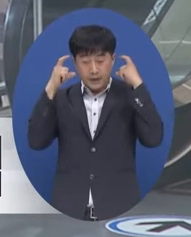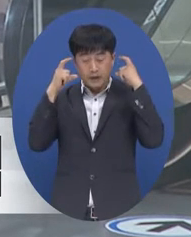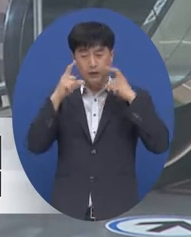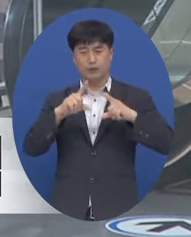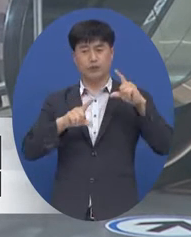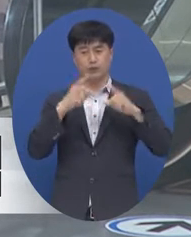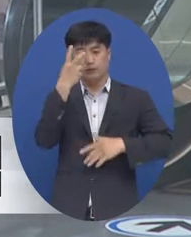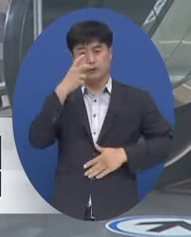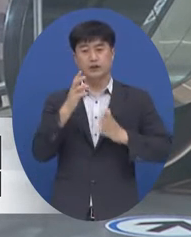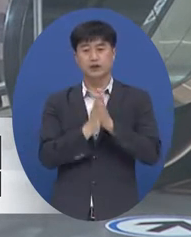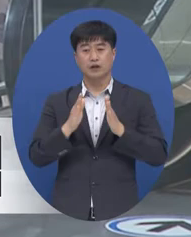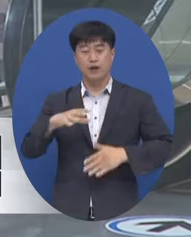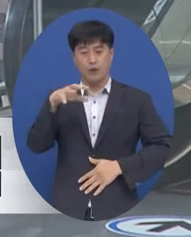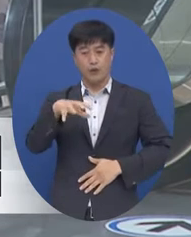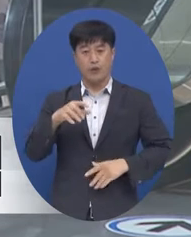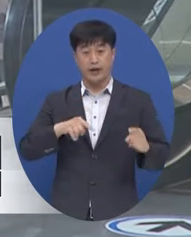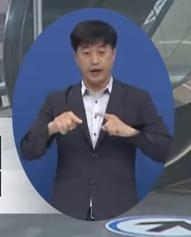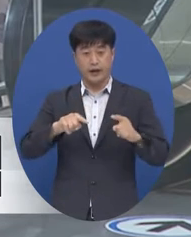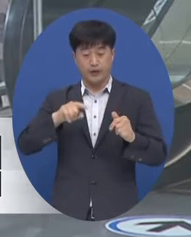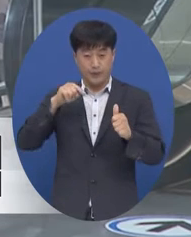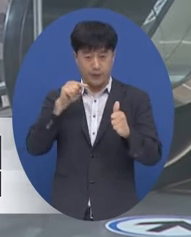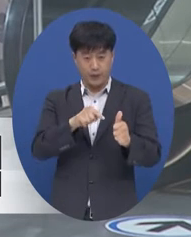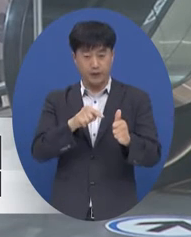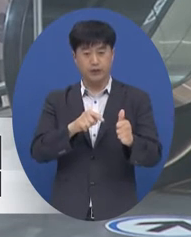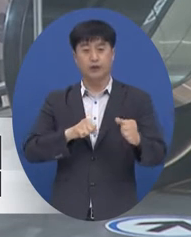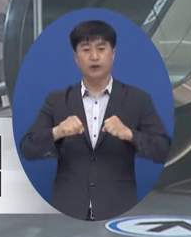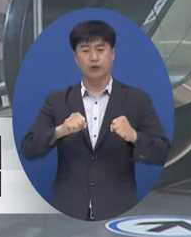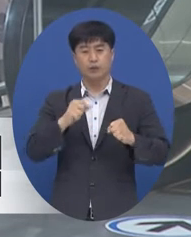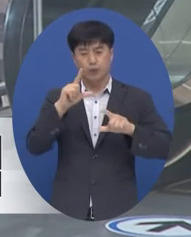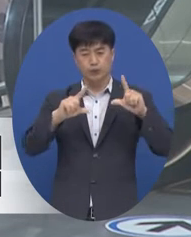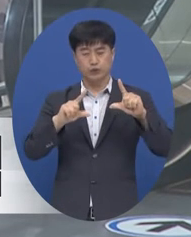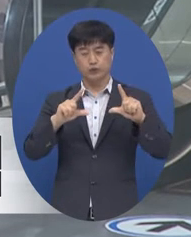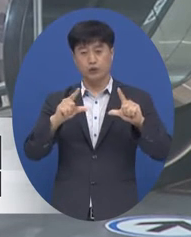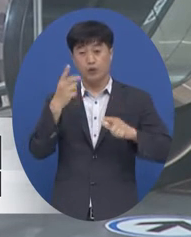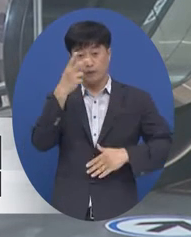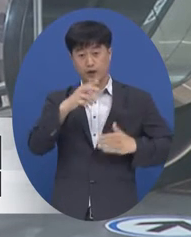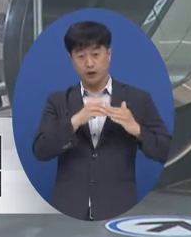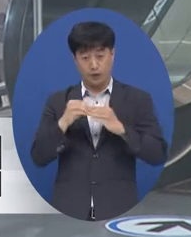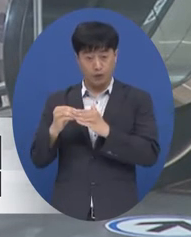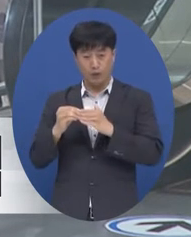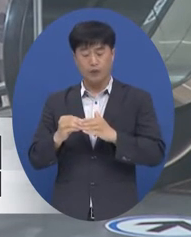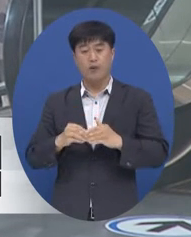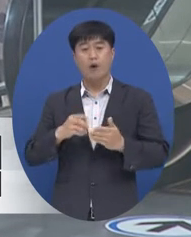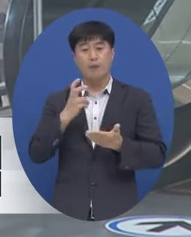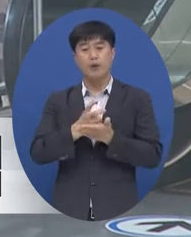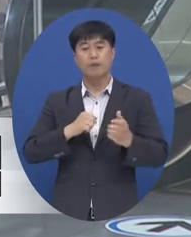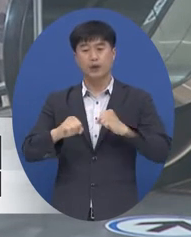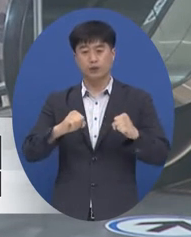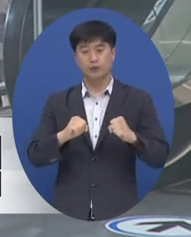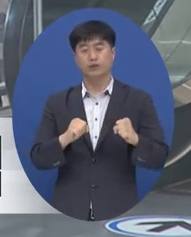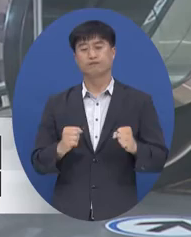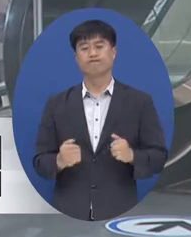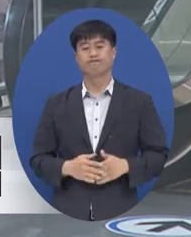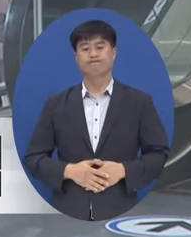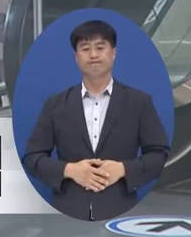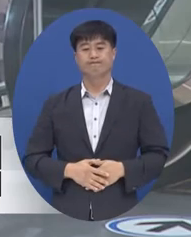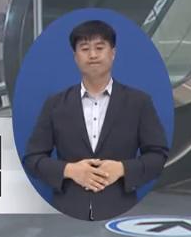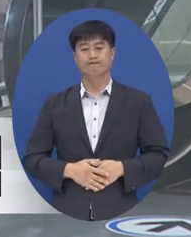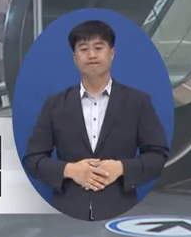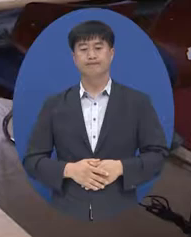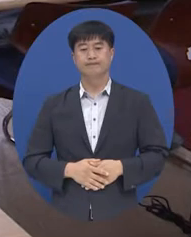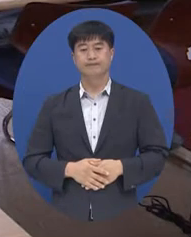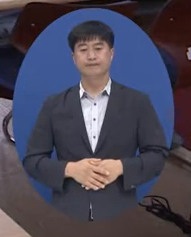들어갔습니다. 현장에선 행정명령 이행 실태 점검과 계도, 사법 집행이 이뤄집니다. 구영슬 기자가 취재했습니다.